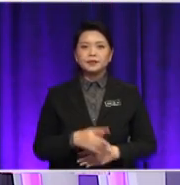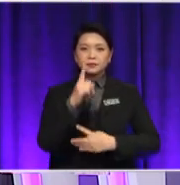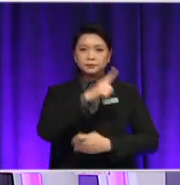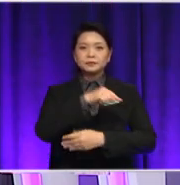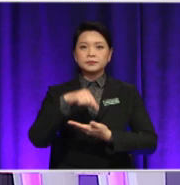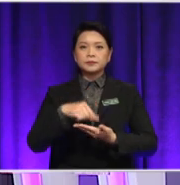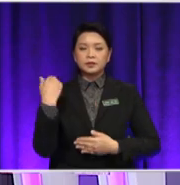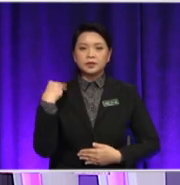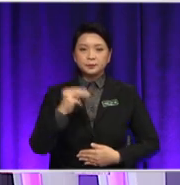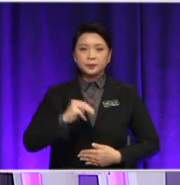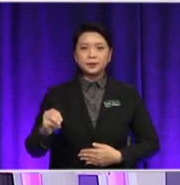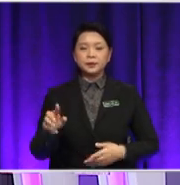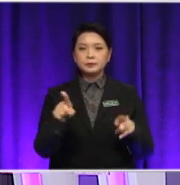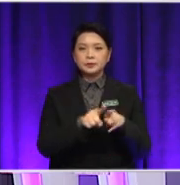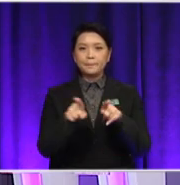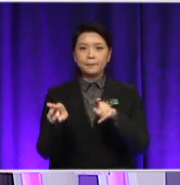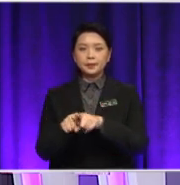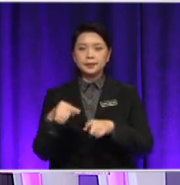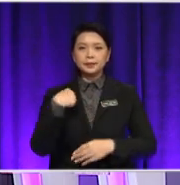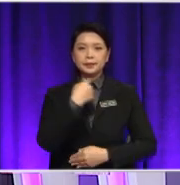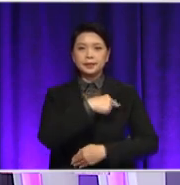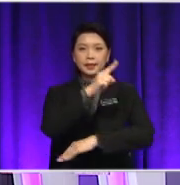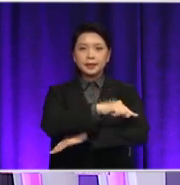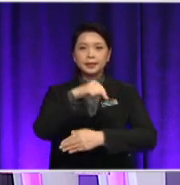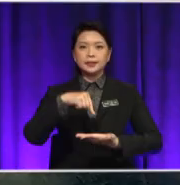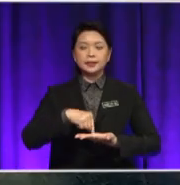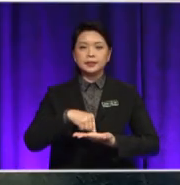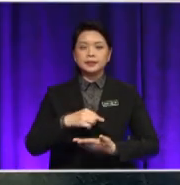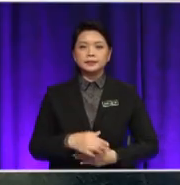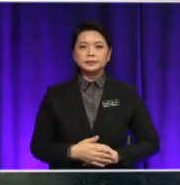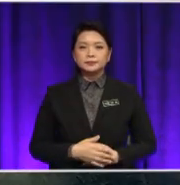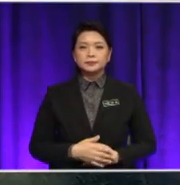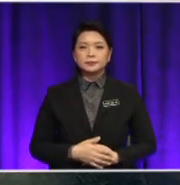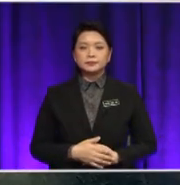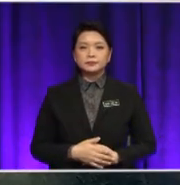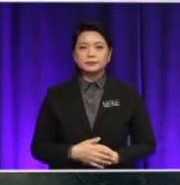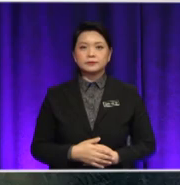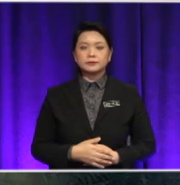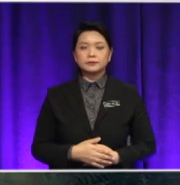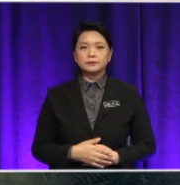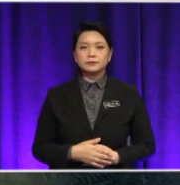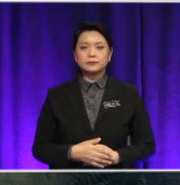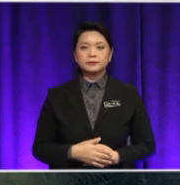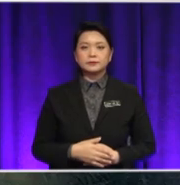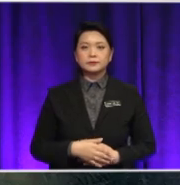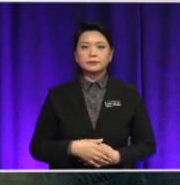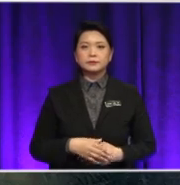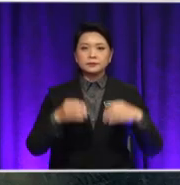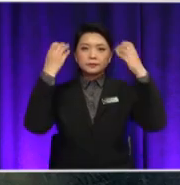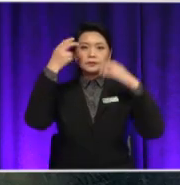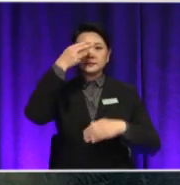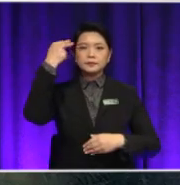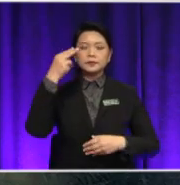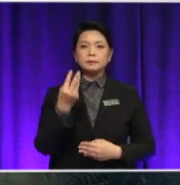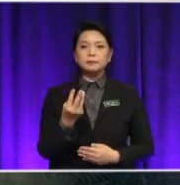di Google Meet. Dan siapakah mereka, Cikgu Hakim? Sila kenalkan. Okey, baik Akmal. Tetapi sebelum tu Akmal, saya puji kamu. Kenapa?